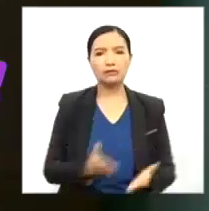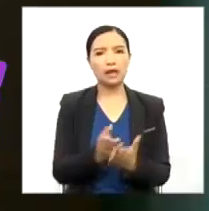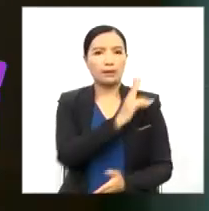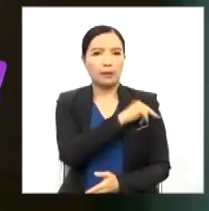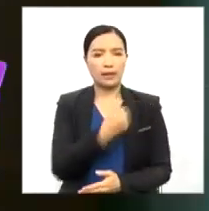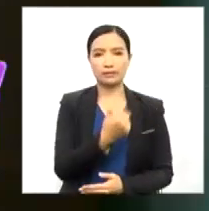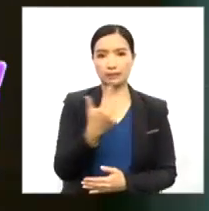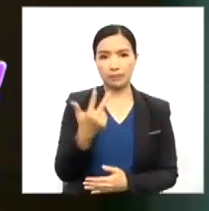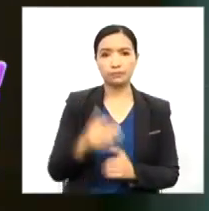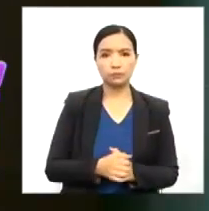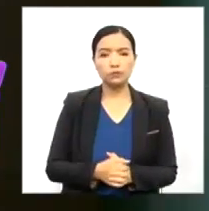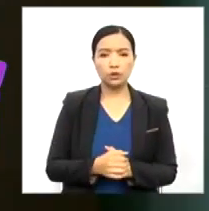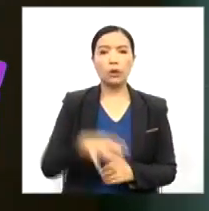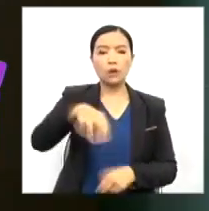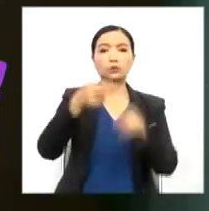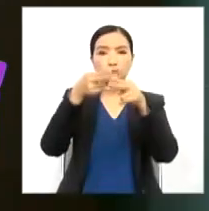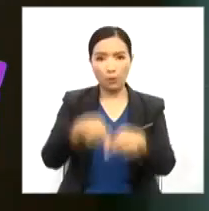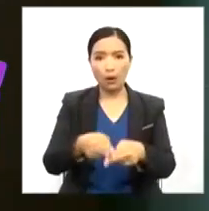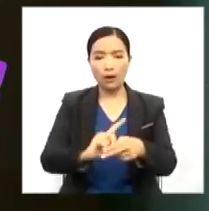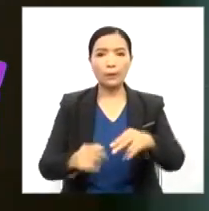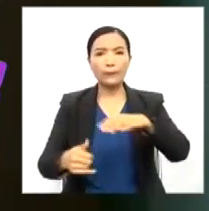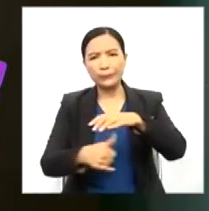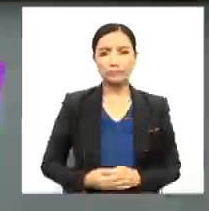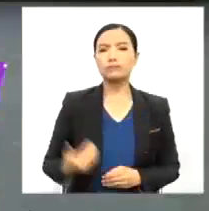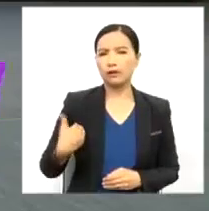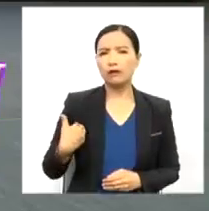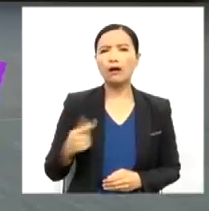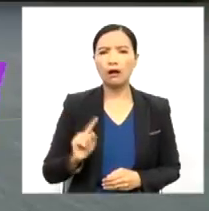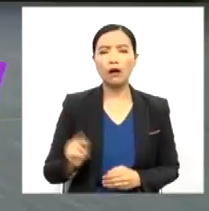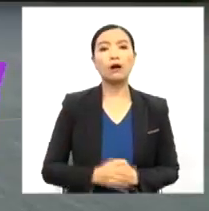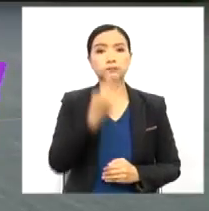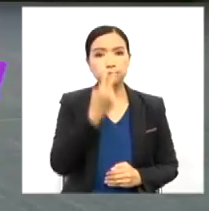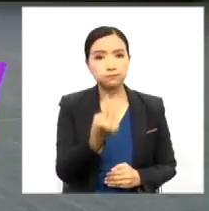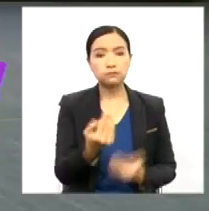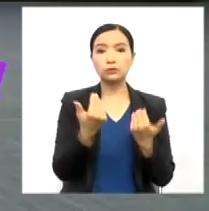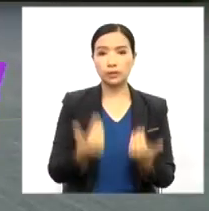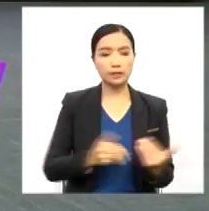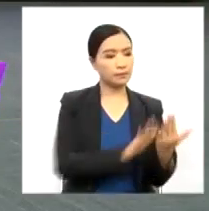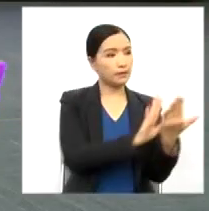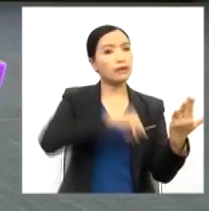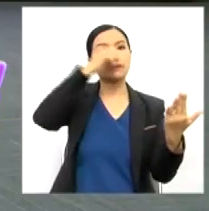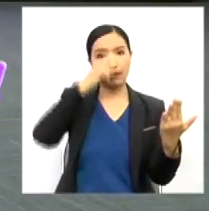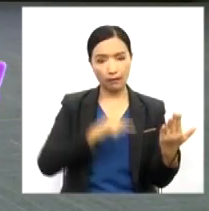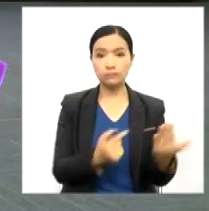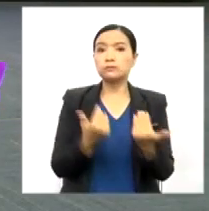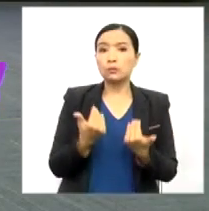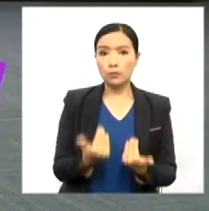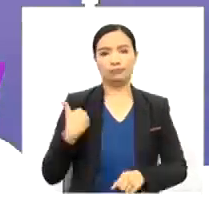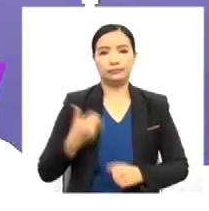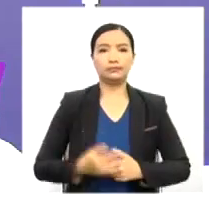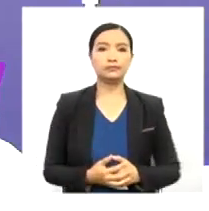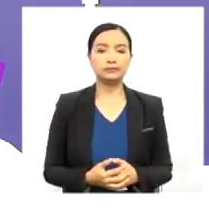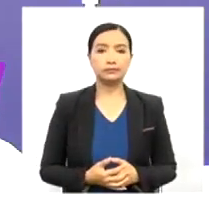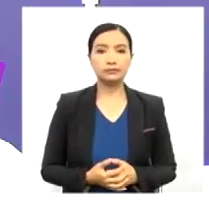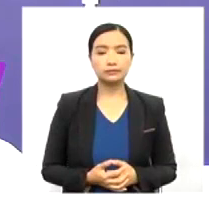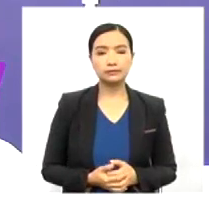ส่วนหนึ่งนะครับก็ไม่ได้มีโรคประจำตัวนะครับที่เป็นเช่นนี้ก็คาดว่าอาจจะได้รับเชื้อในปริมาณที่ค่อนข้างมากนะครับแสดงให้เห็นว่า